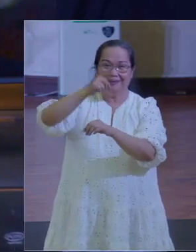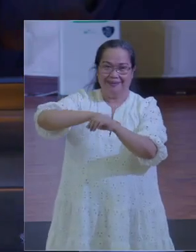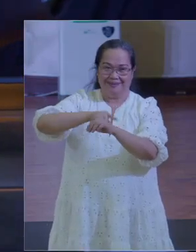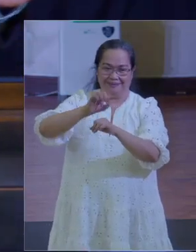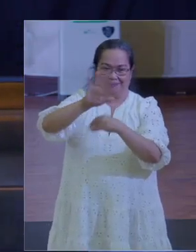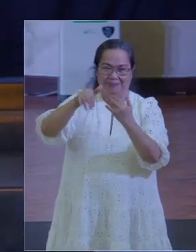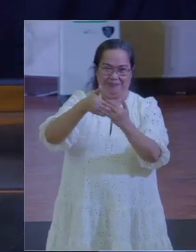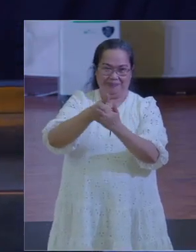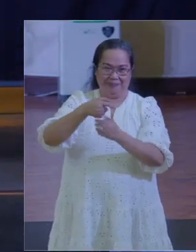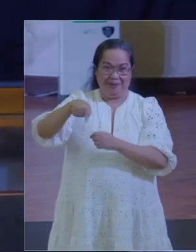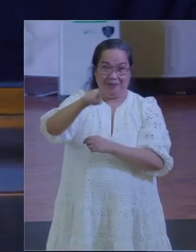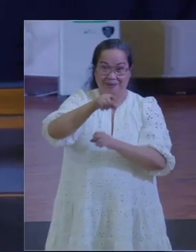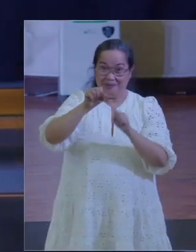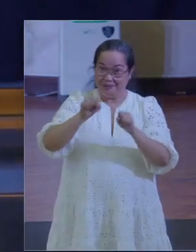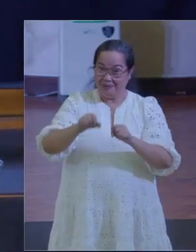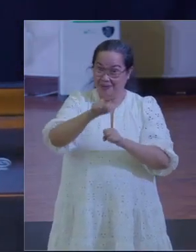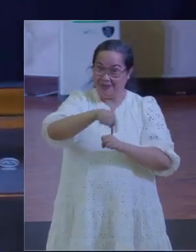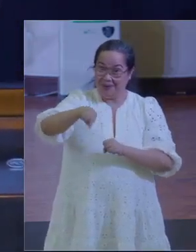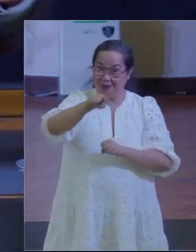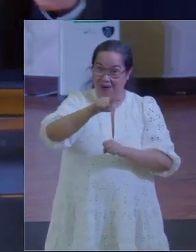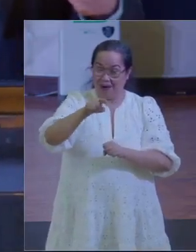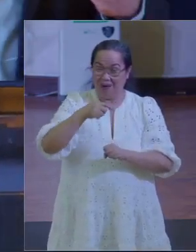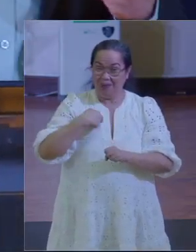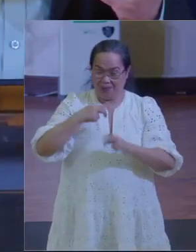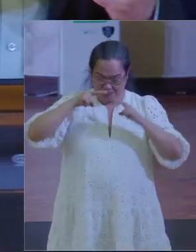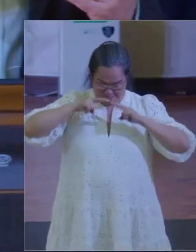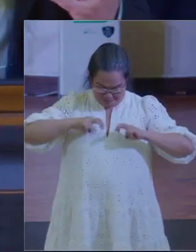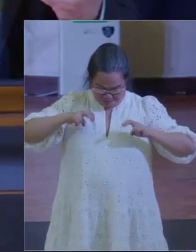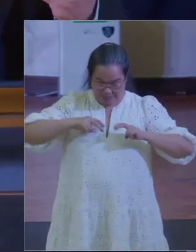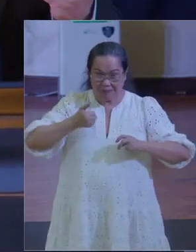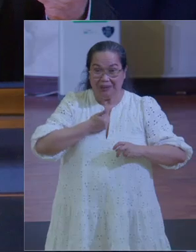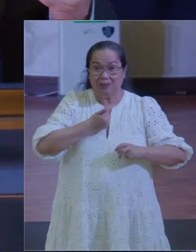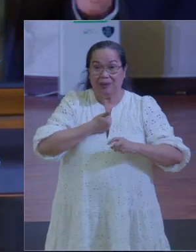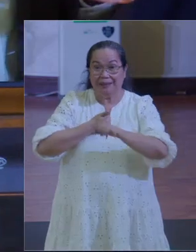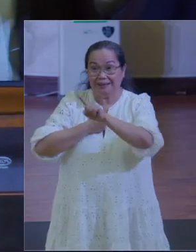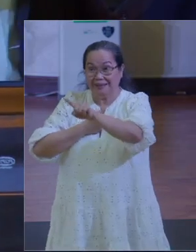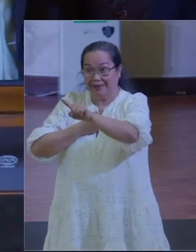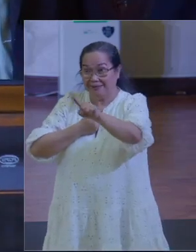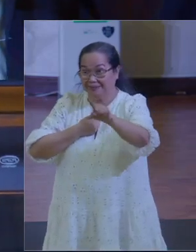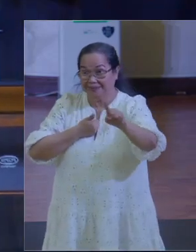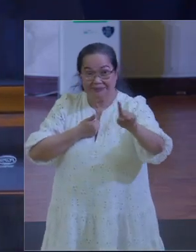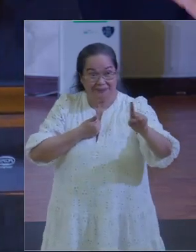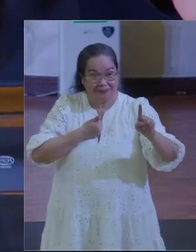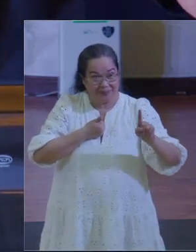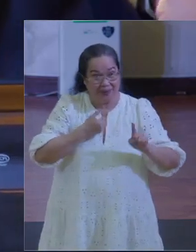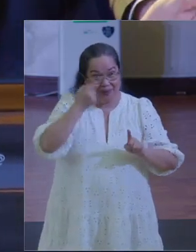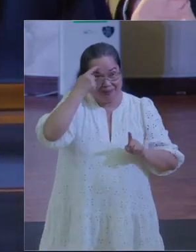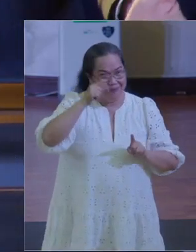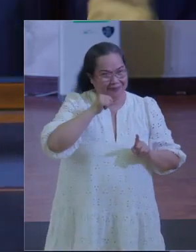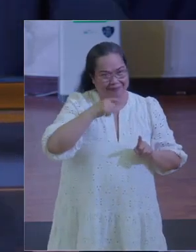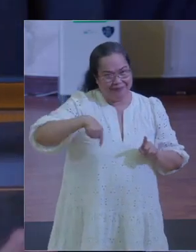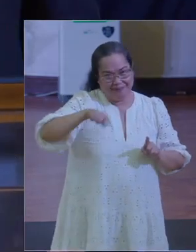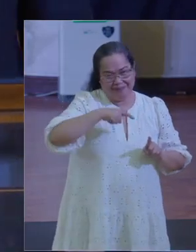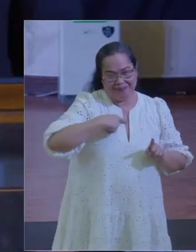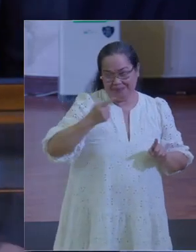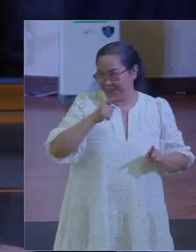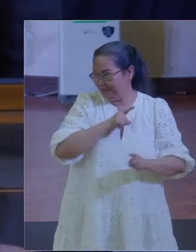Sa makatuwid, ang pagsusuri sa sarili ay mahalaga hindi lamang para sa communion natin